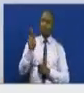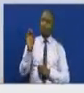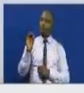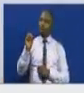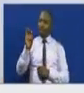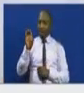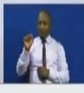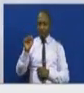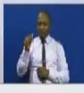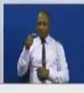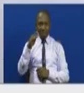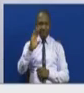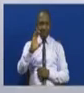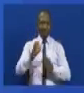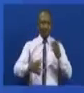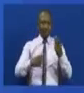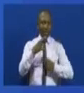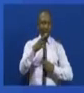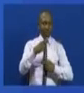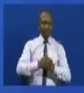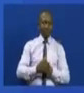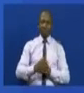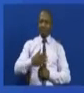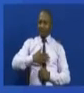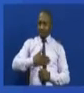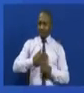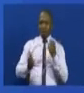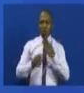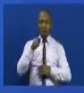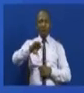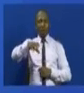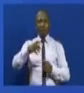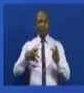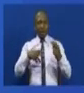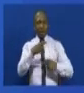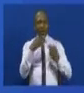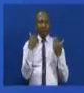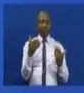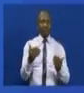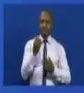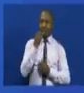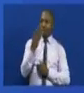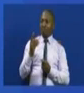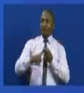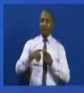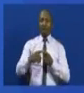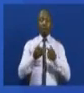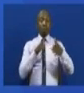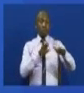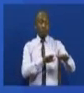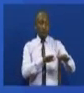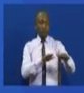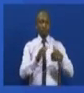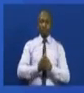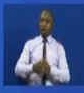TBC Katavi. Asante Hosea Cheyo kutoka huko mkoani Katavi. Na sasa ni taarifa ya tanzia. Mkuu wa